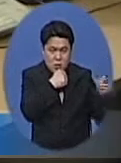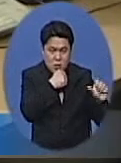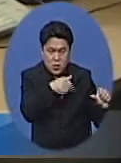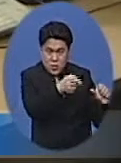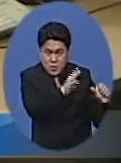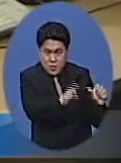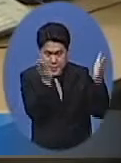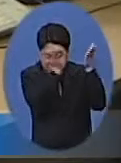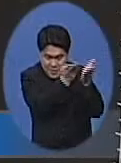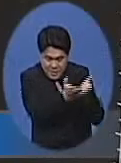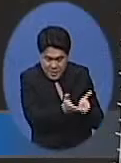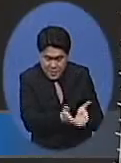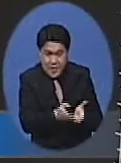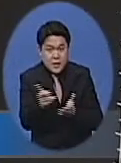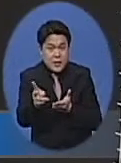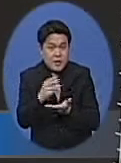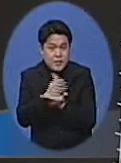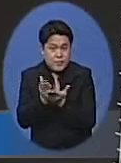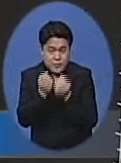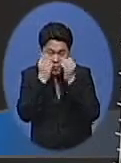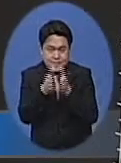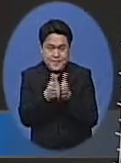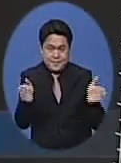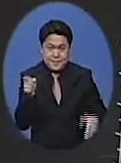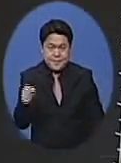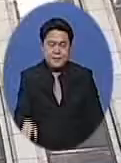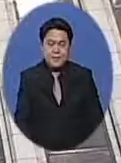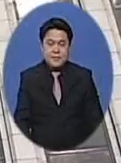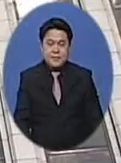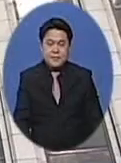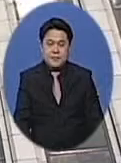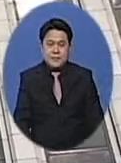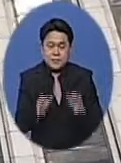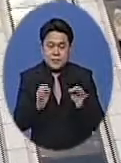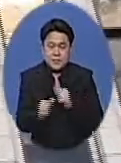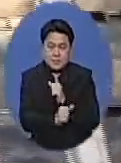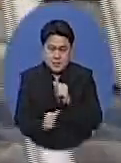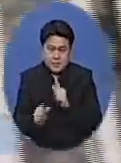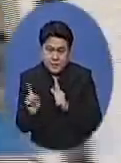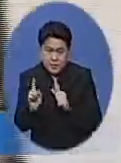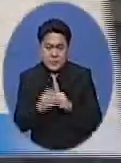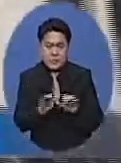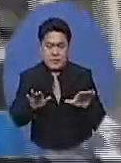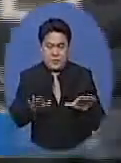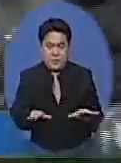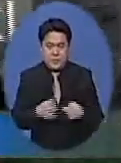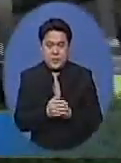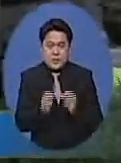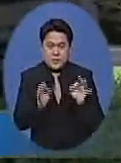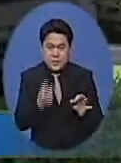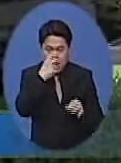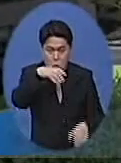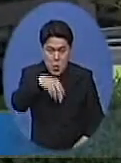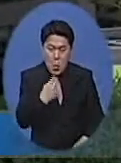1에서 5등급까지 확대하는 상품을 새롭게 출시합니다. 금융위원회는 이와 관련해 현재